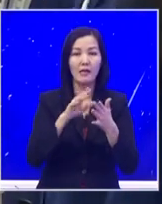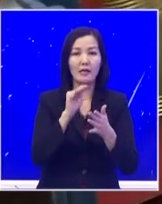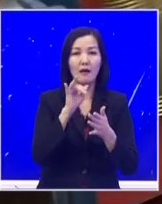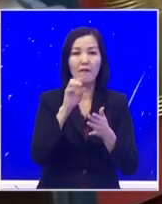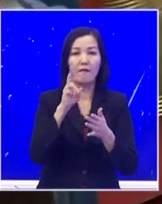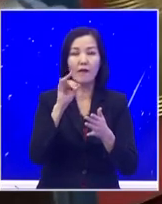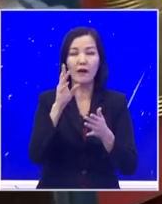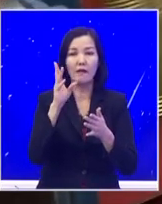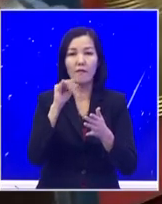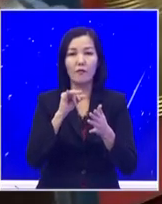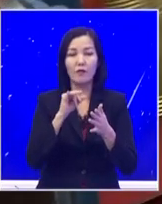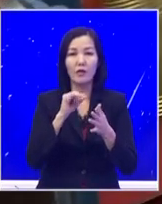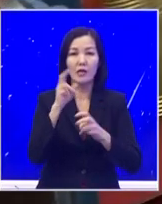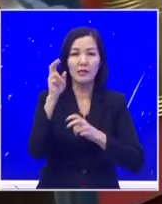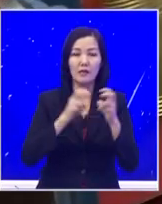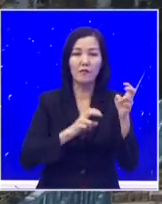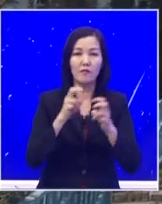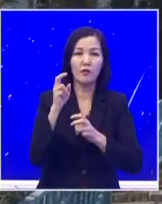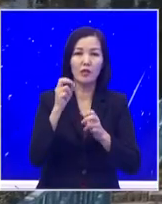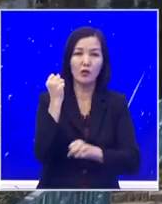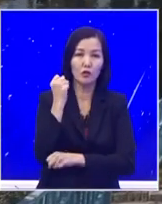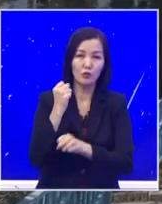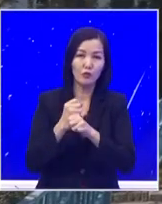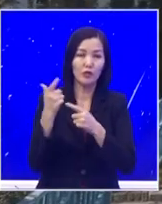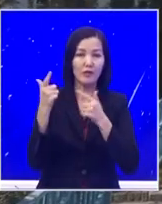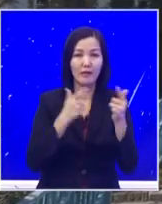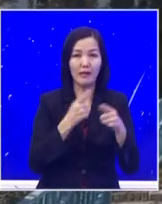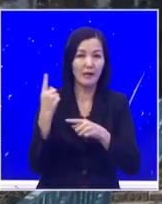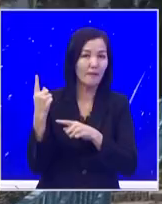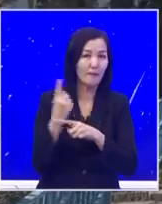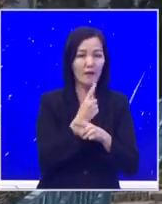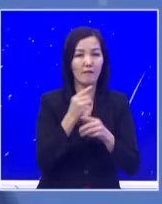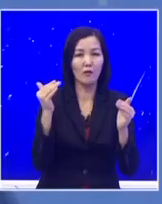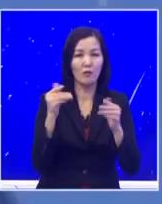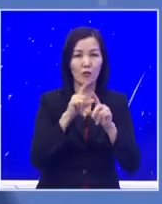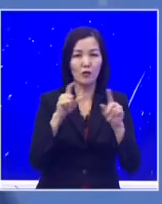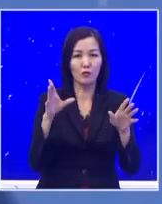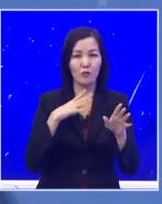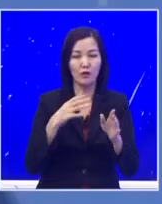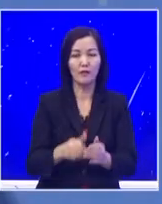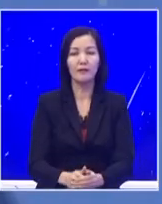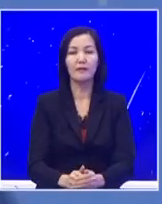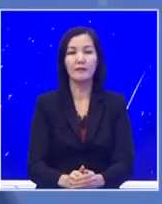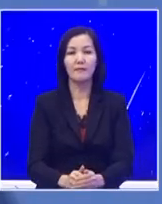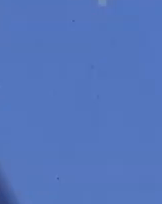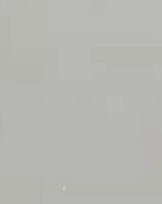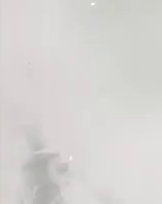зауытына жұмысшы мамандар дайындаған тұңғыш оқу орны болатын. Амина Құдайберген, Аманжол Жөнкешев, Жетісу